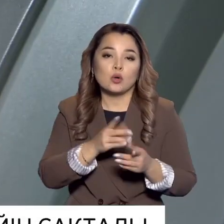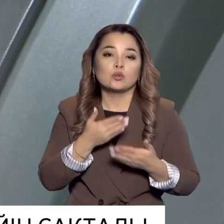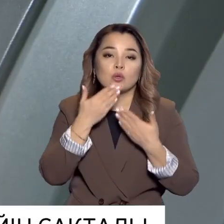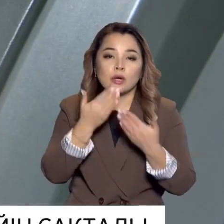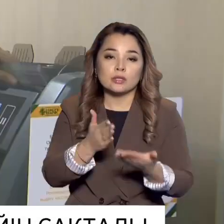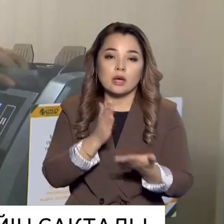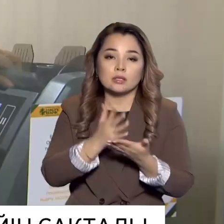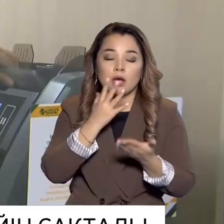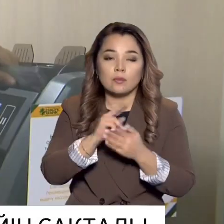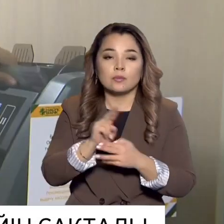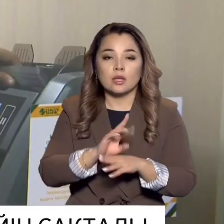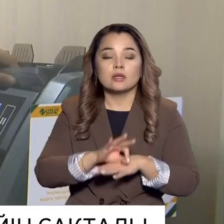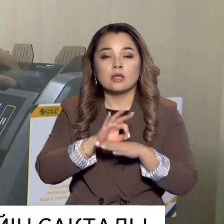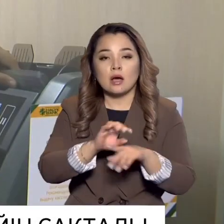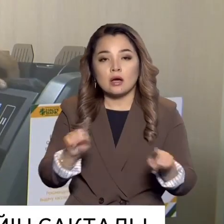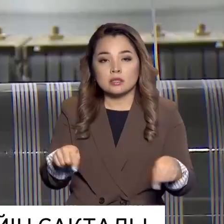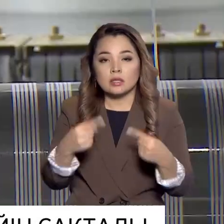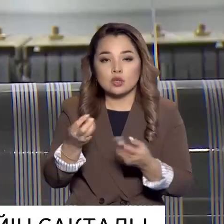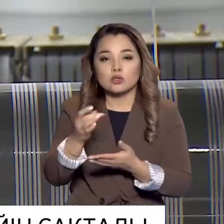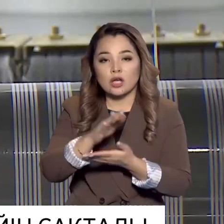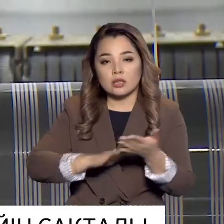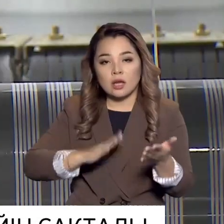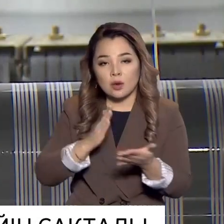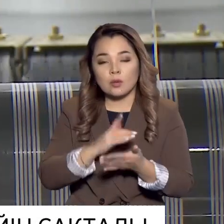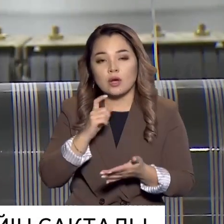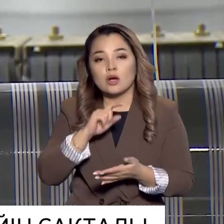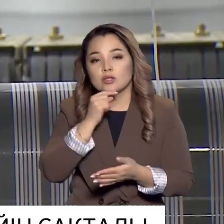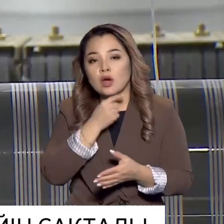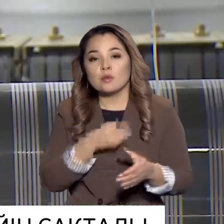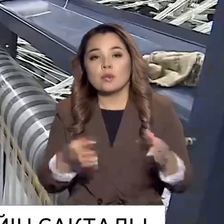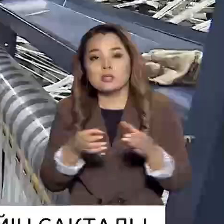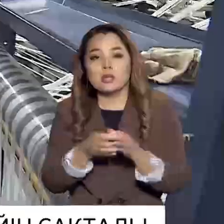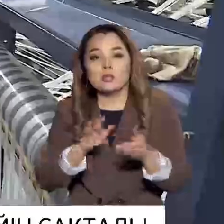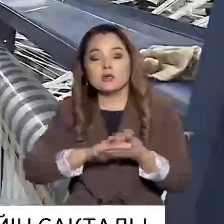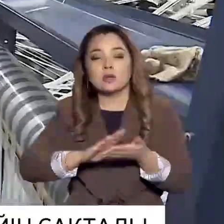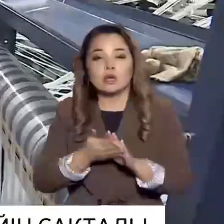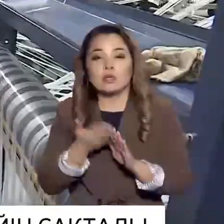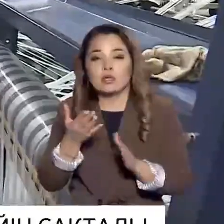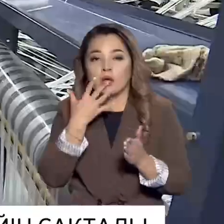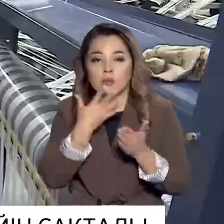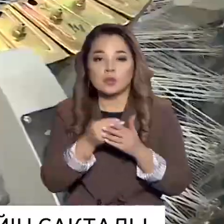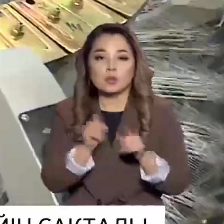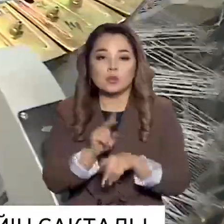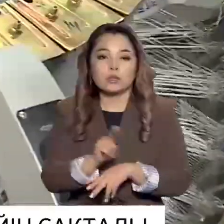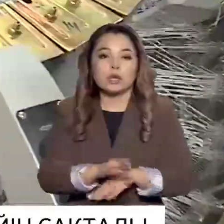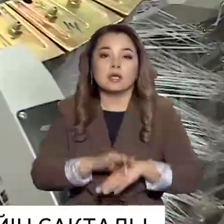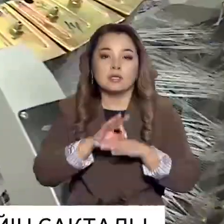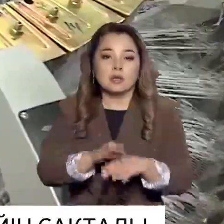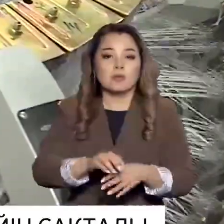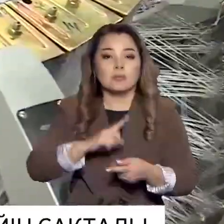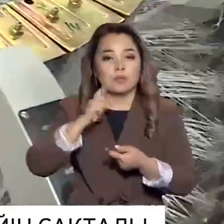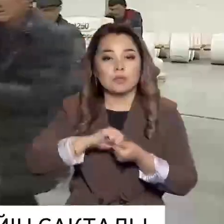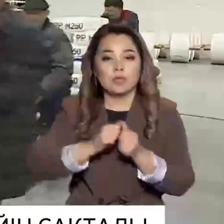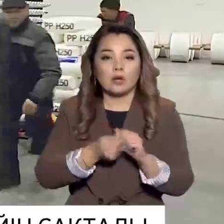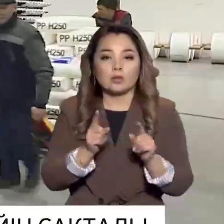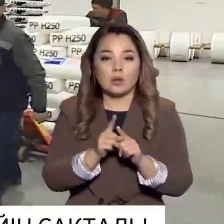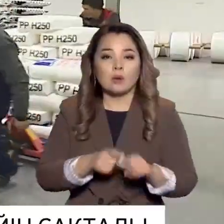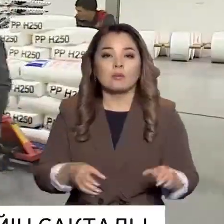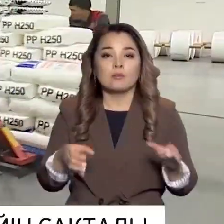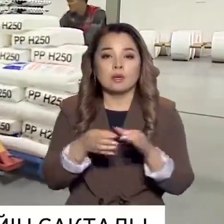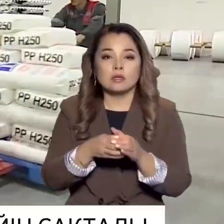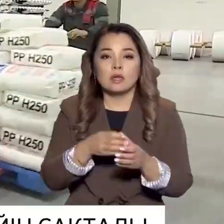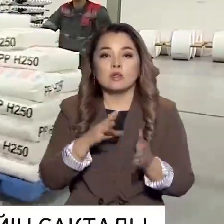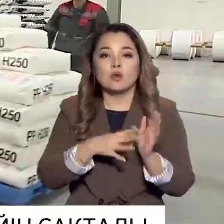қалпына келтіру процесі жалғасып жатыр. Экономиканың нақты секторындағы ахуалда оңтайланды. Осының бәрі ескеріліп, базалық мөлшерлеменің